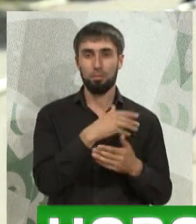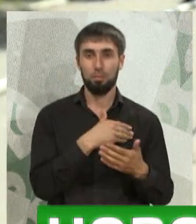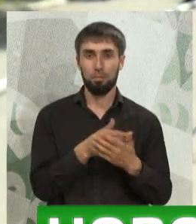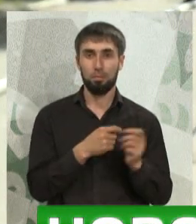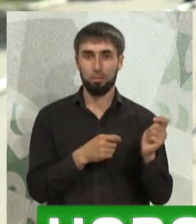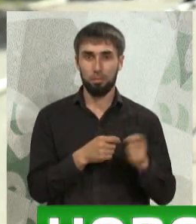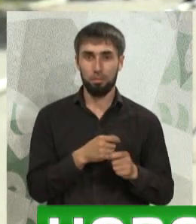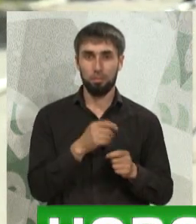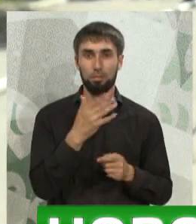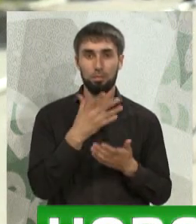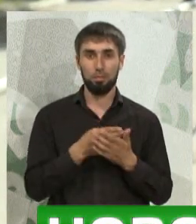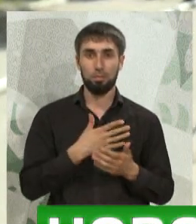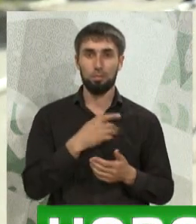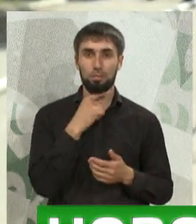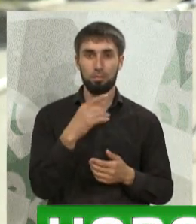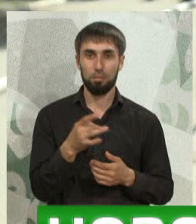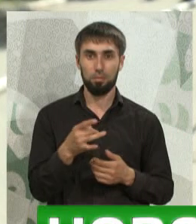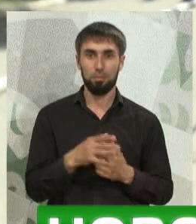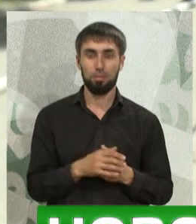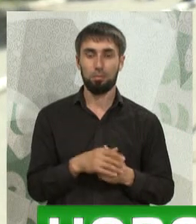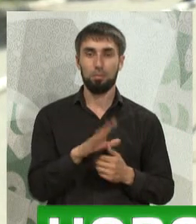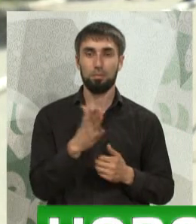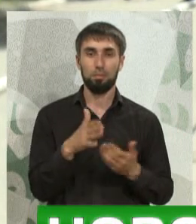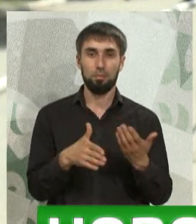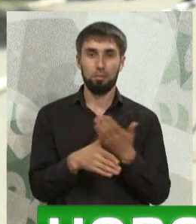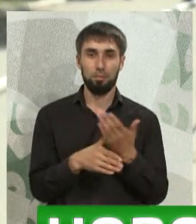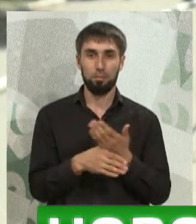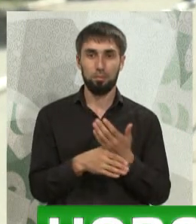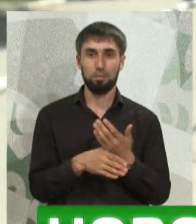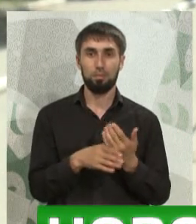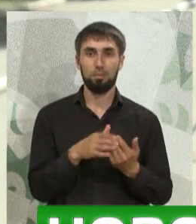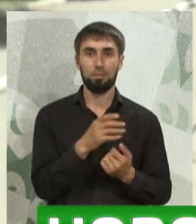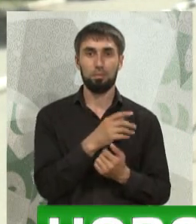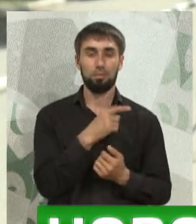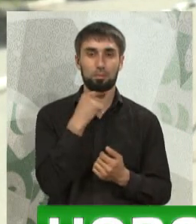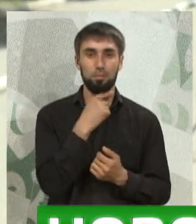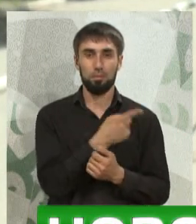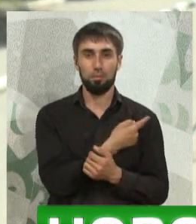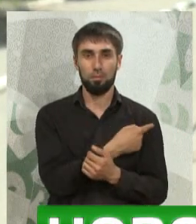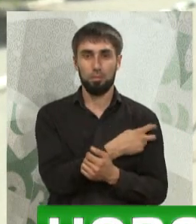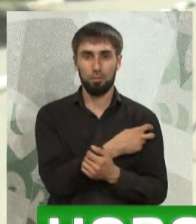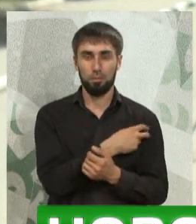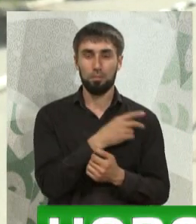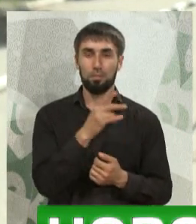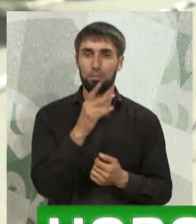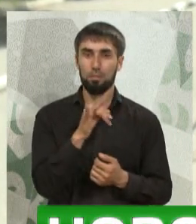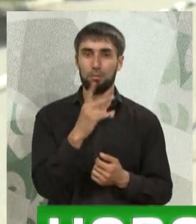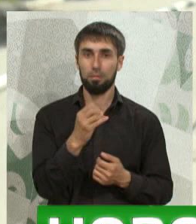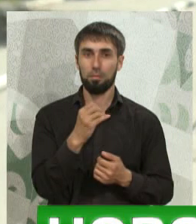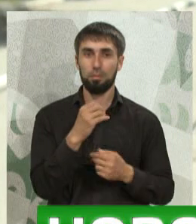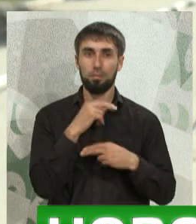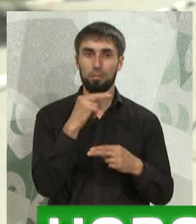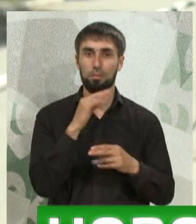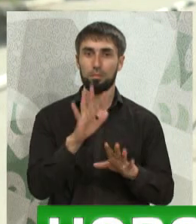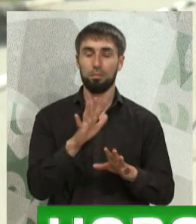всей стране, к нам в Ингушетию в помощь ингушским медикам. Они оказали не только помощь в